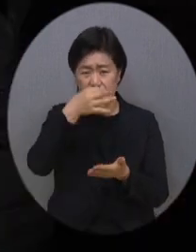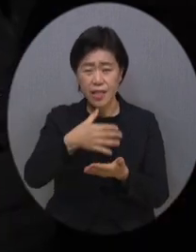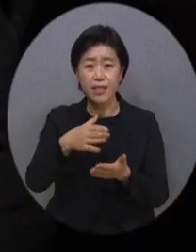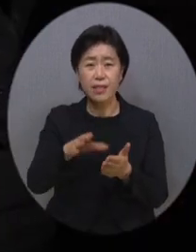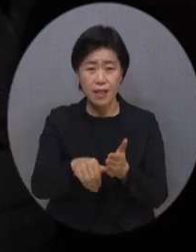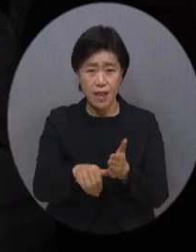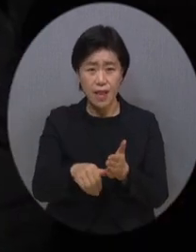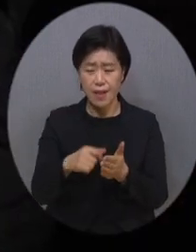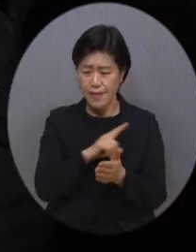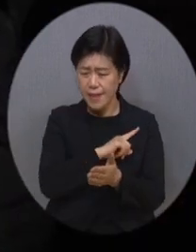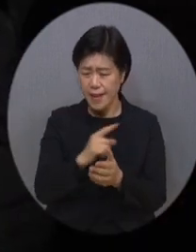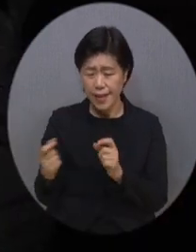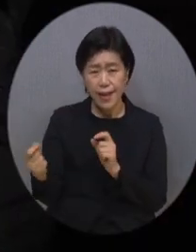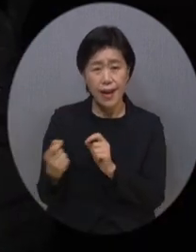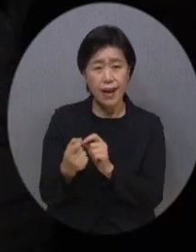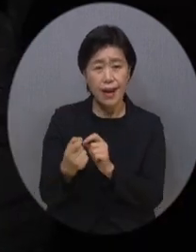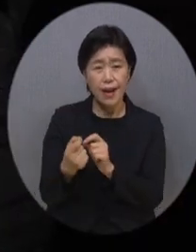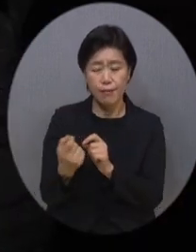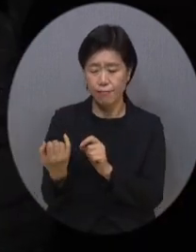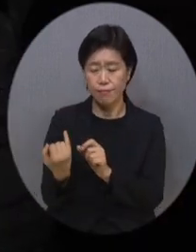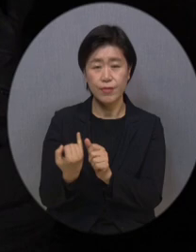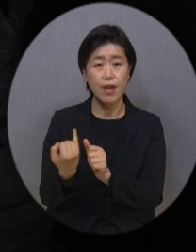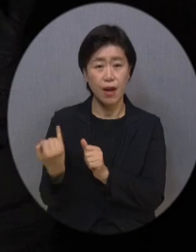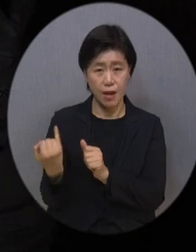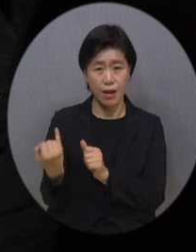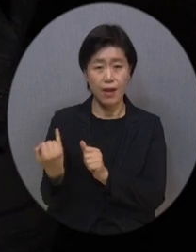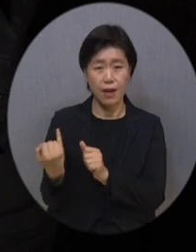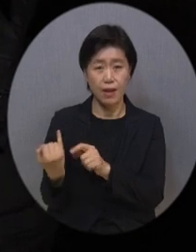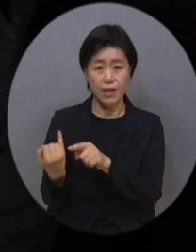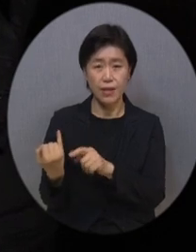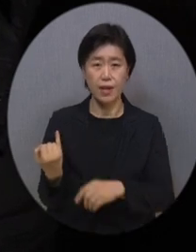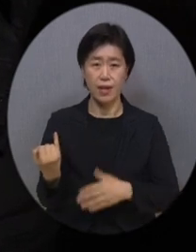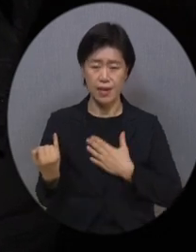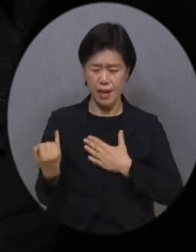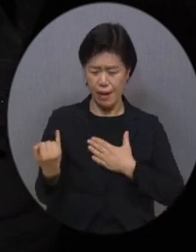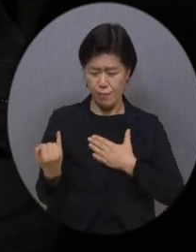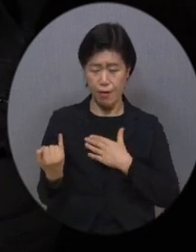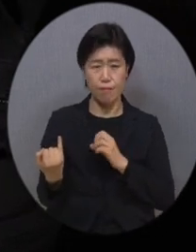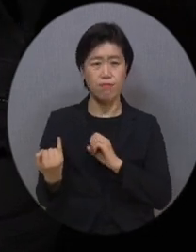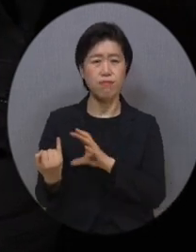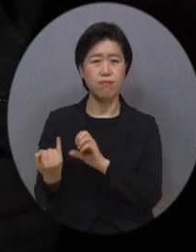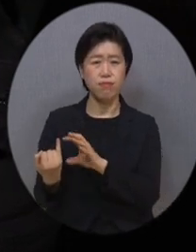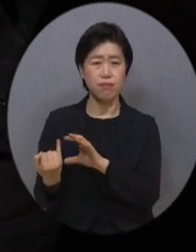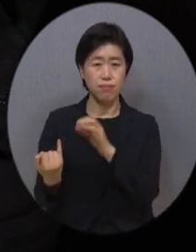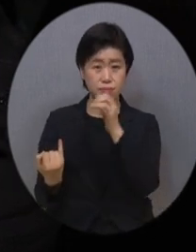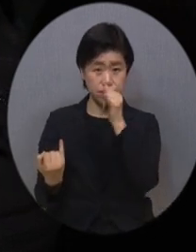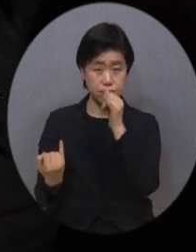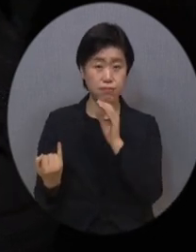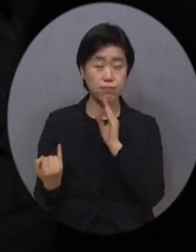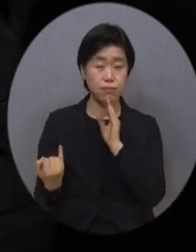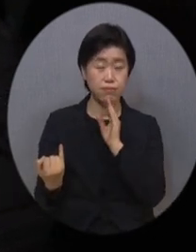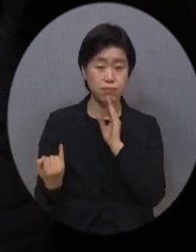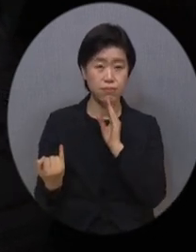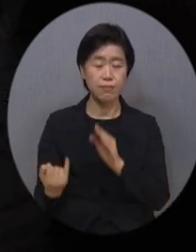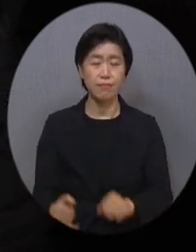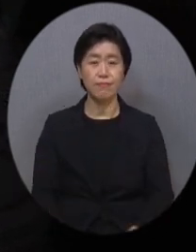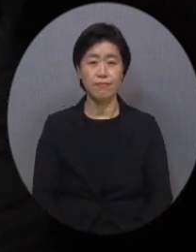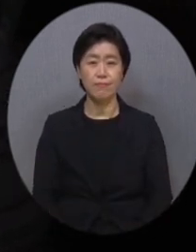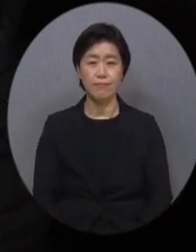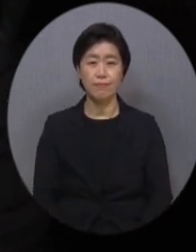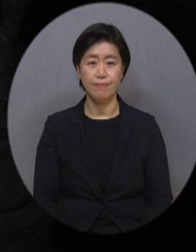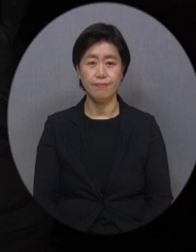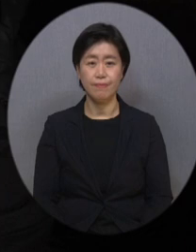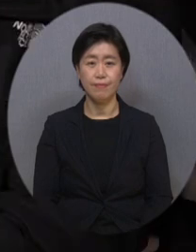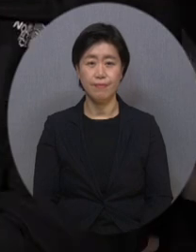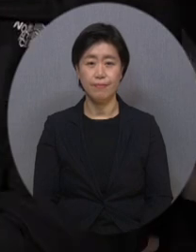가까운 아내한테 저기 이렇게 막 그렇게 내 감정 표현을 하고 그러잖아.